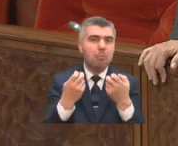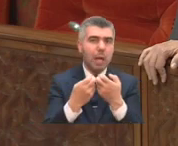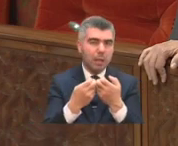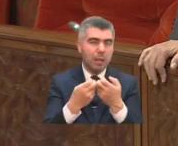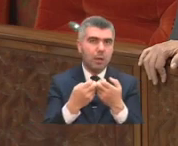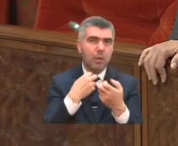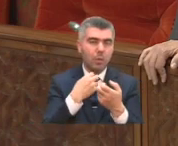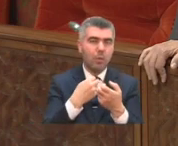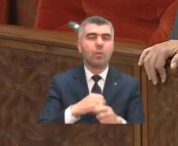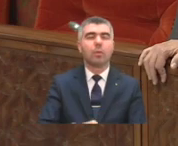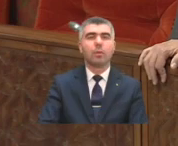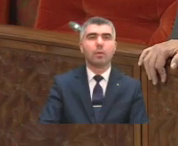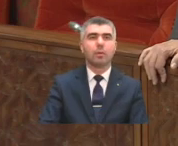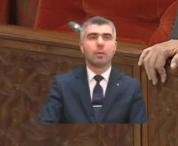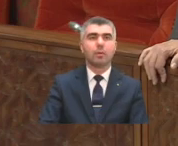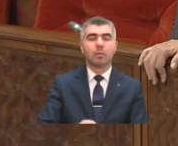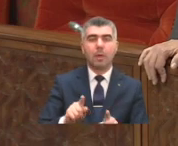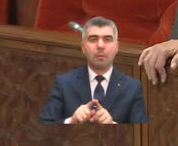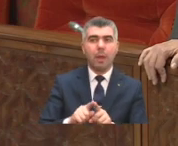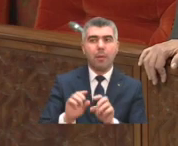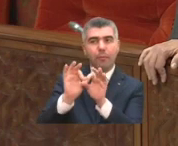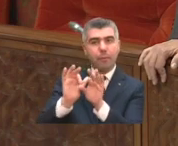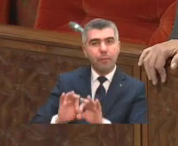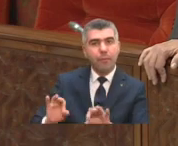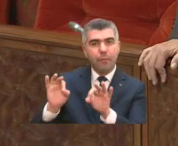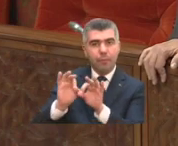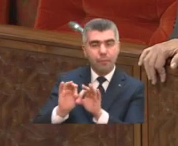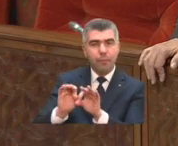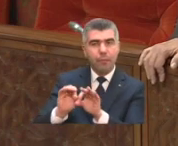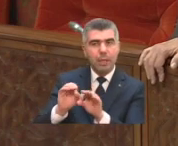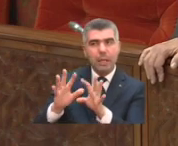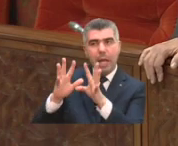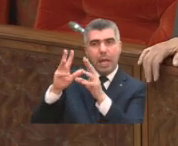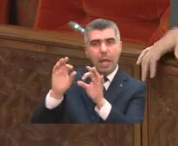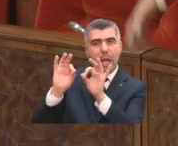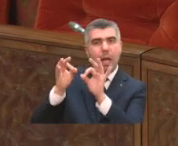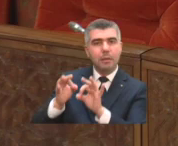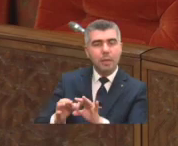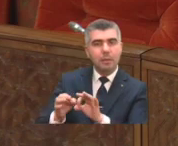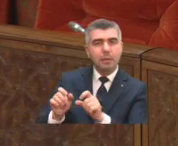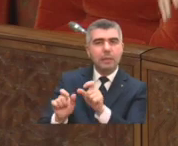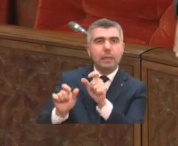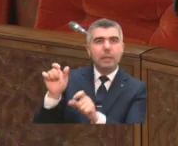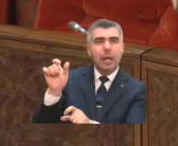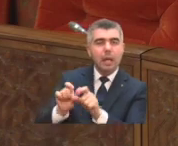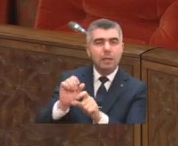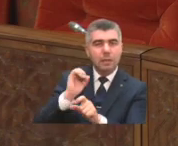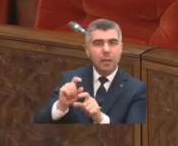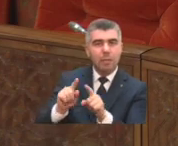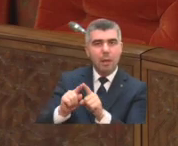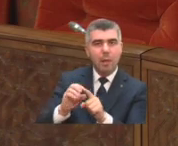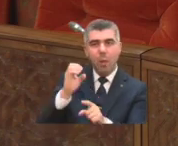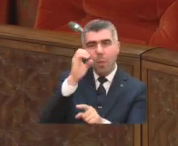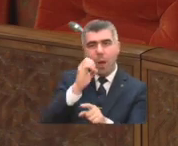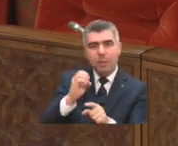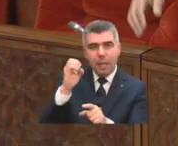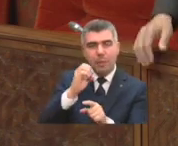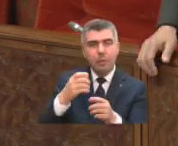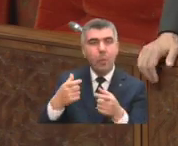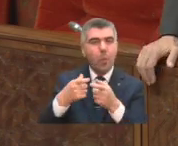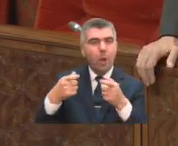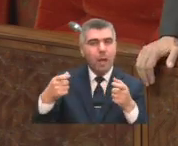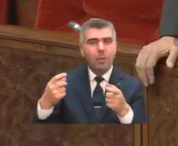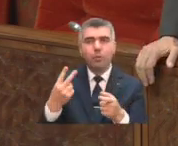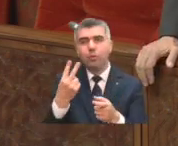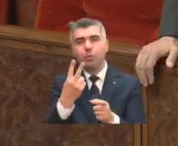هي فيها واحد عدم التمركز ديال عدد ديال السكينه، بحال ربما كاين لا ريجيون ديال درعه تافيلات هي واسعه، يمكن يكونوا فيها جوج